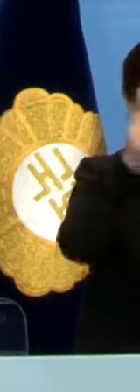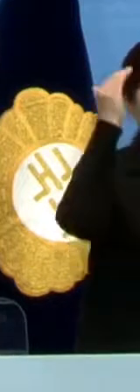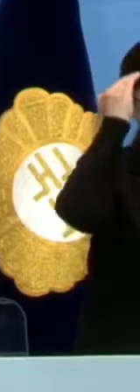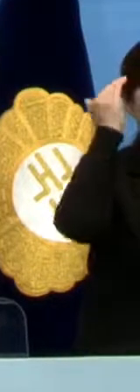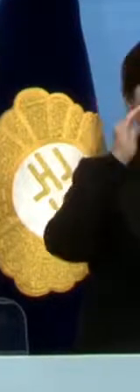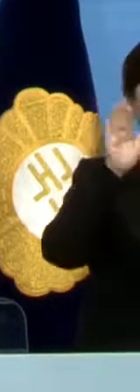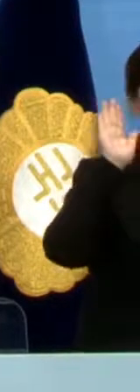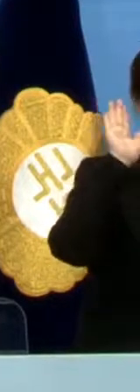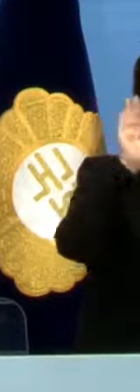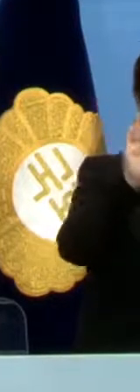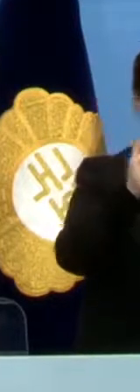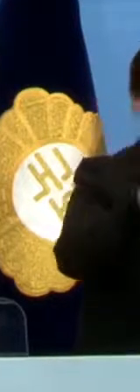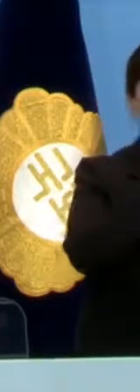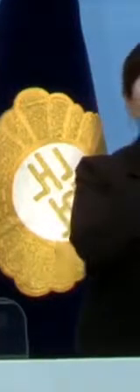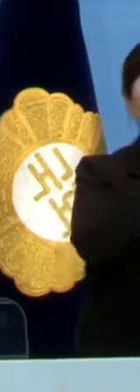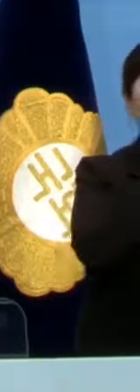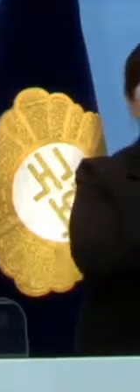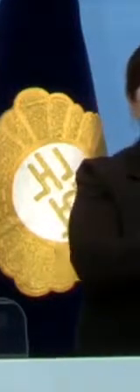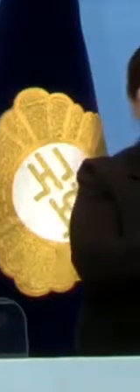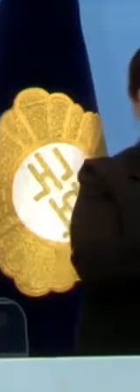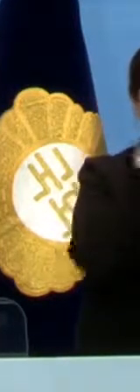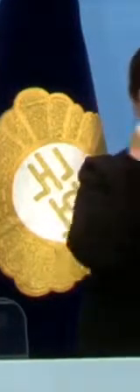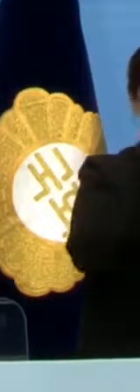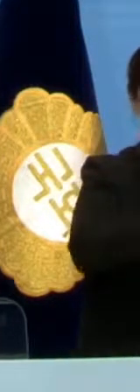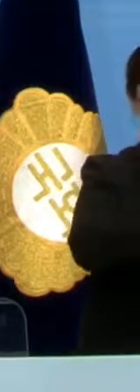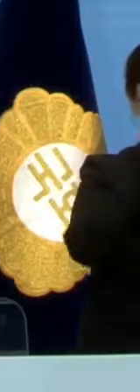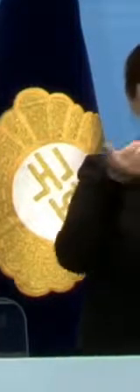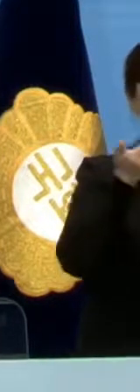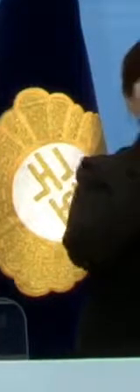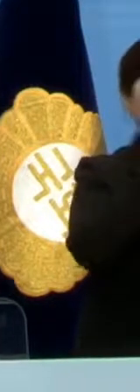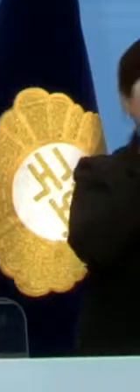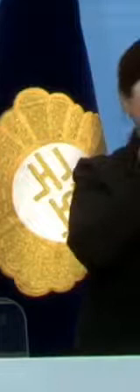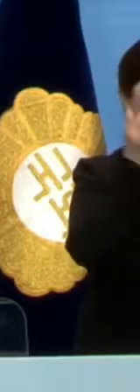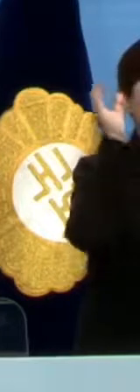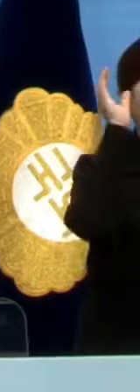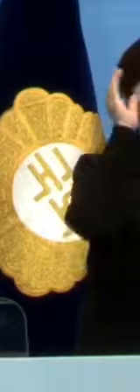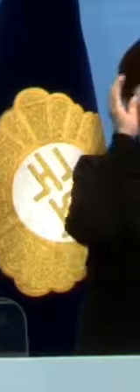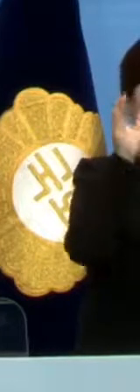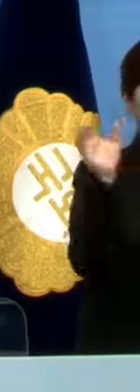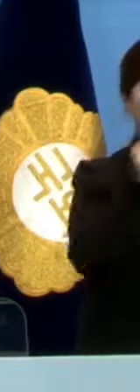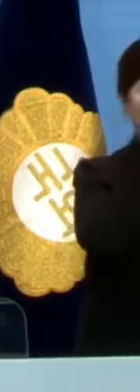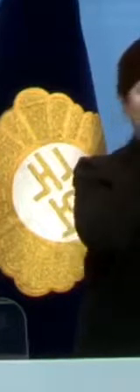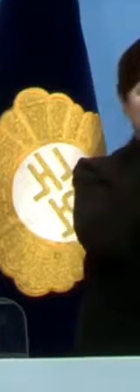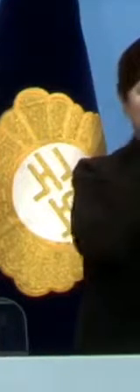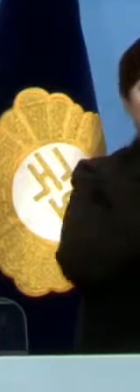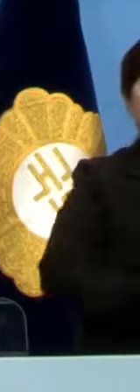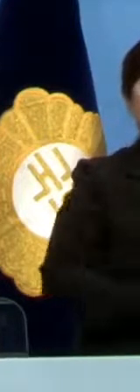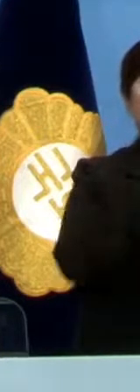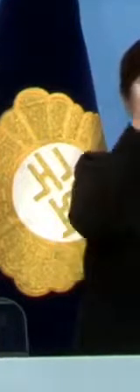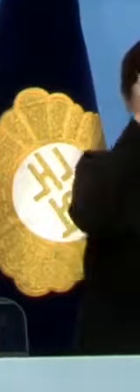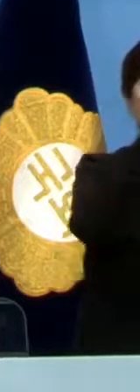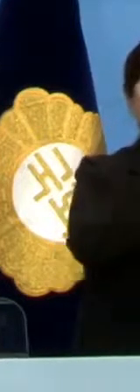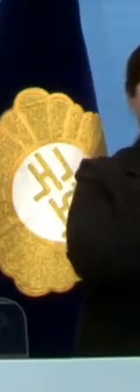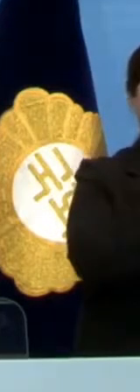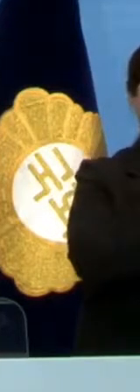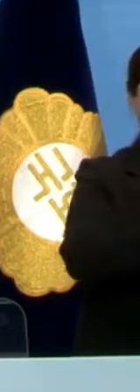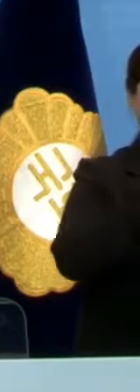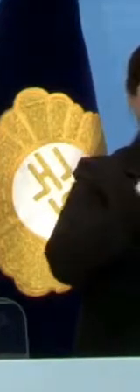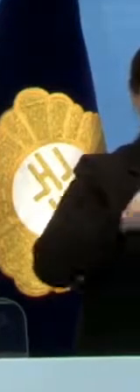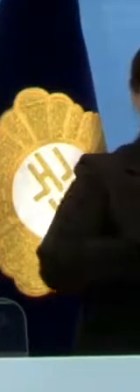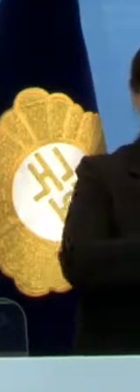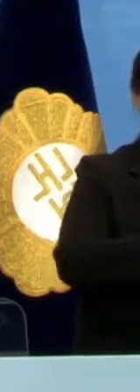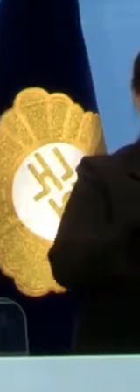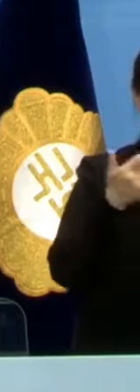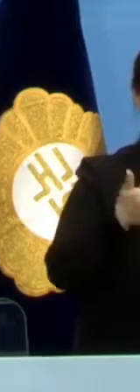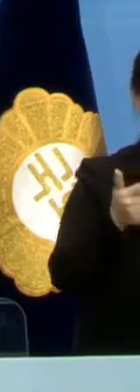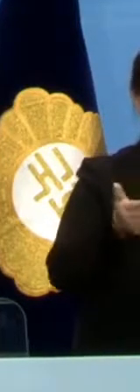중요한 하나의 새로운 희망을 줄 수 있겠다 이런 기대를 가지고 있다는 점 말씀을 드리면서 마지막으로 저도 사랑하고